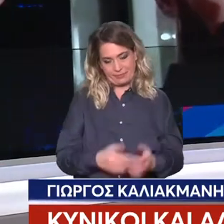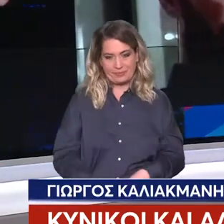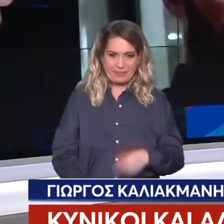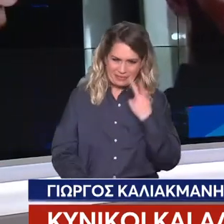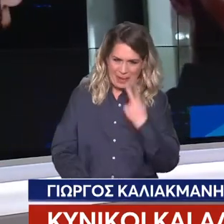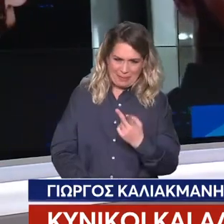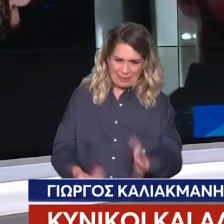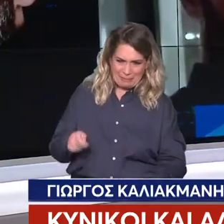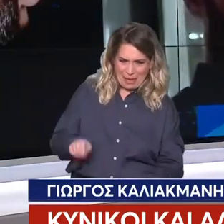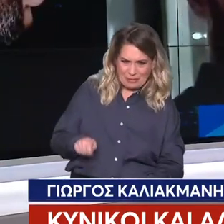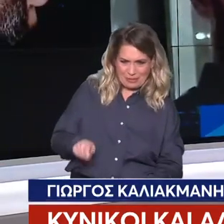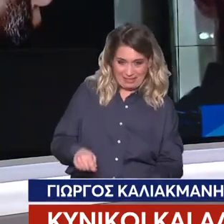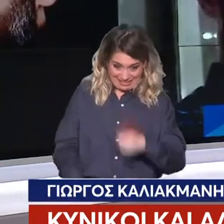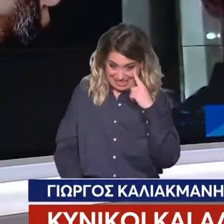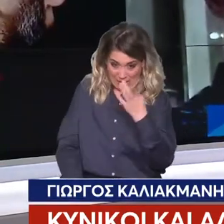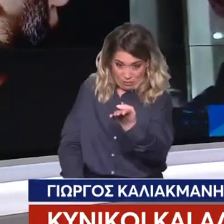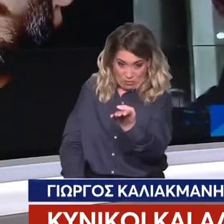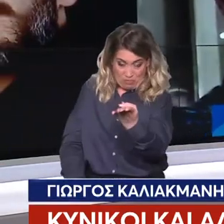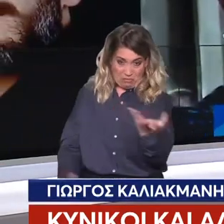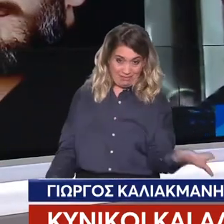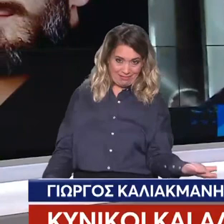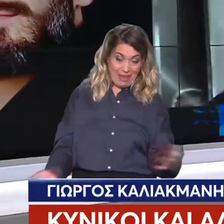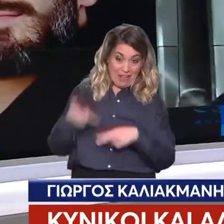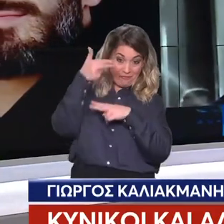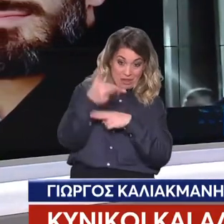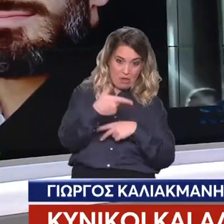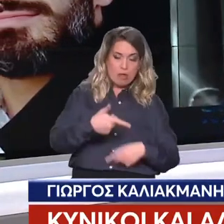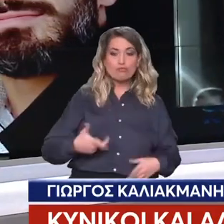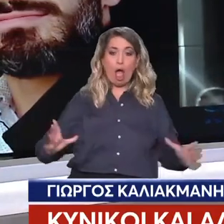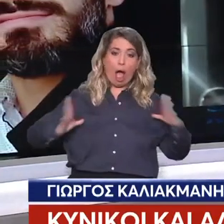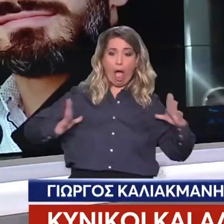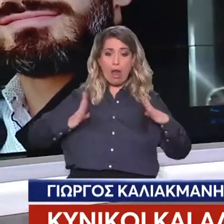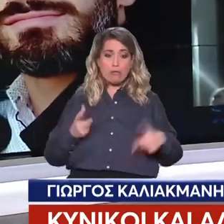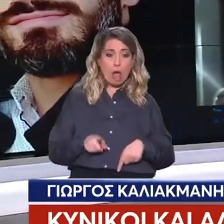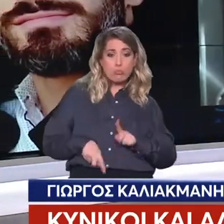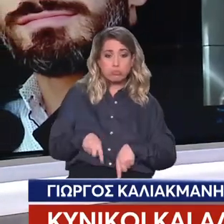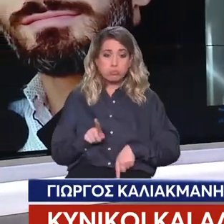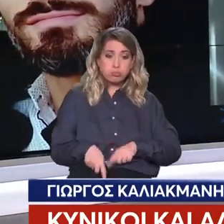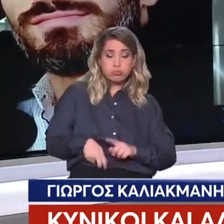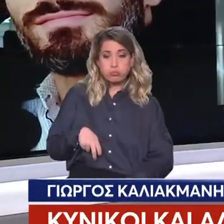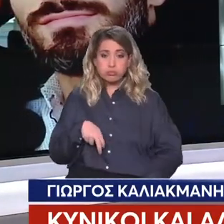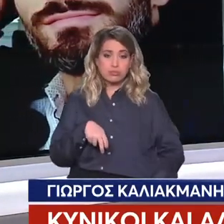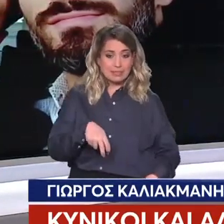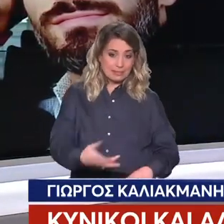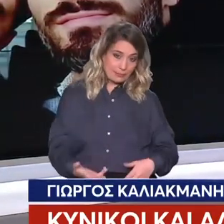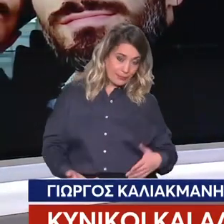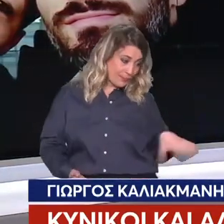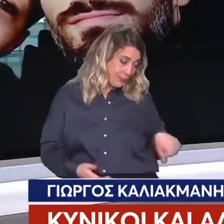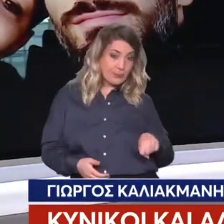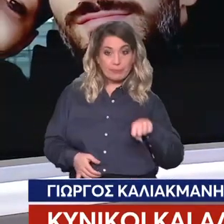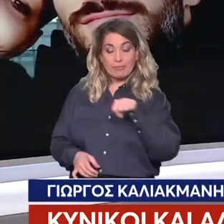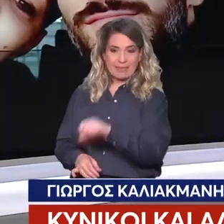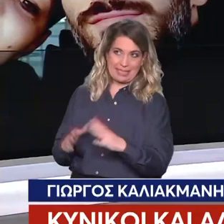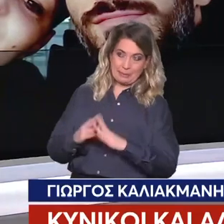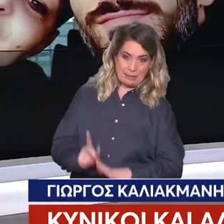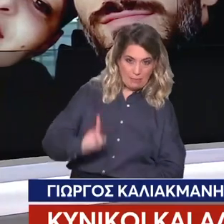φαίνεται. Πάμε λοιπόν μια σκελέτα αυτό. Εδώ είναι, είπαμε, αυτό το βίντεο ντοκουμέντο που σας προσπαθάμε. Περπατάει, ενώ έχει στο μυαλό του. Είναι η στιγμή που παίρνει τη Γεωργία και την πάει πάνω στο